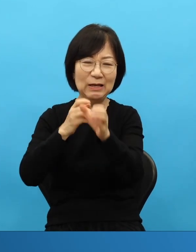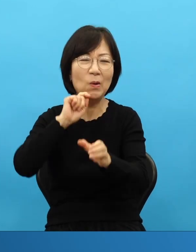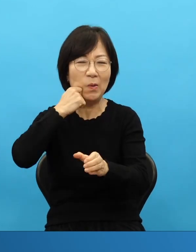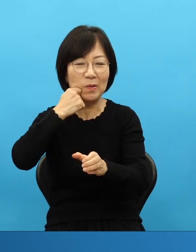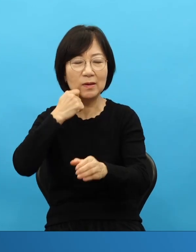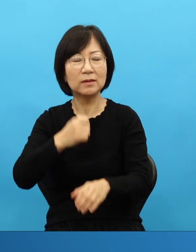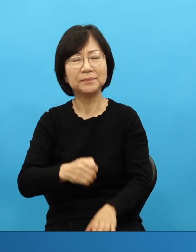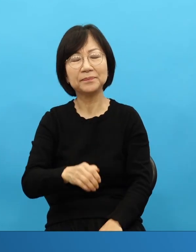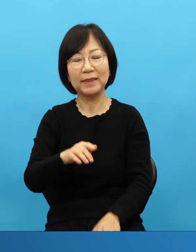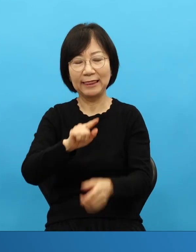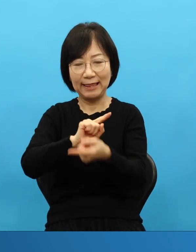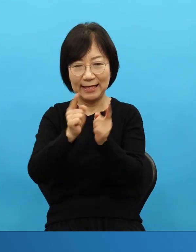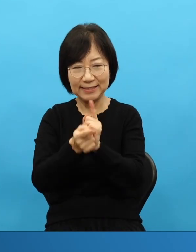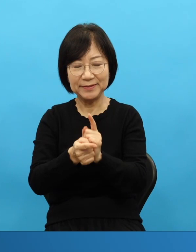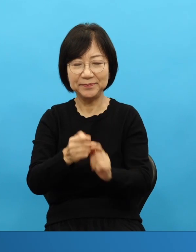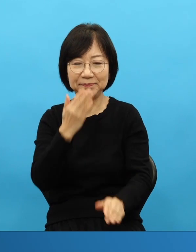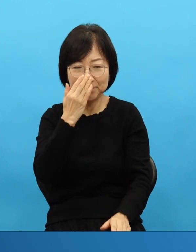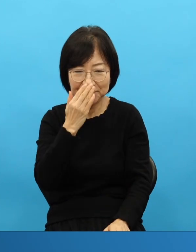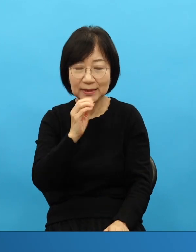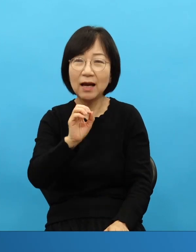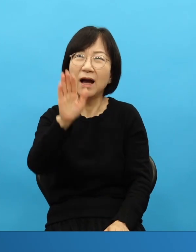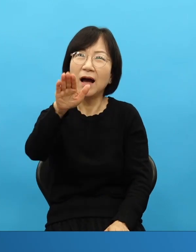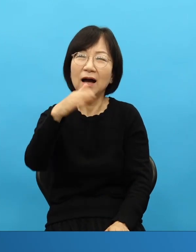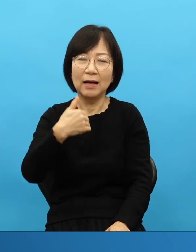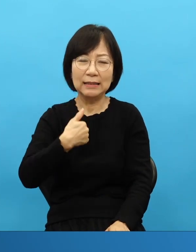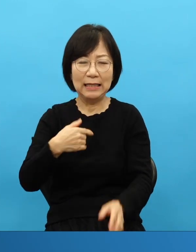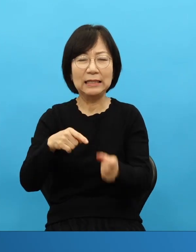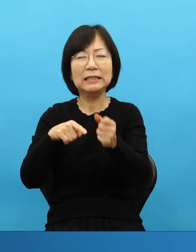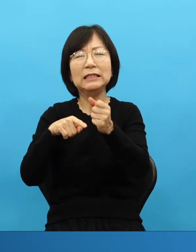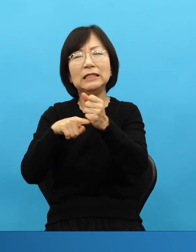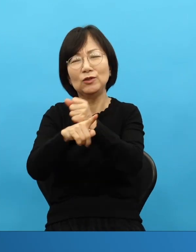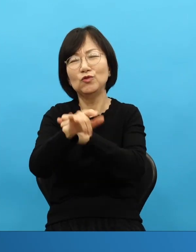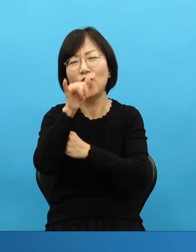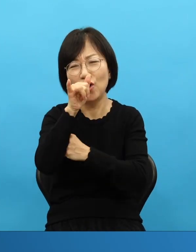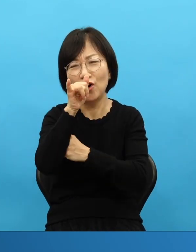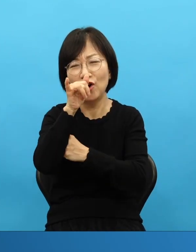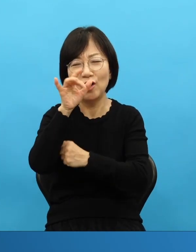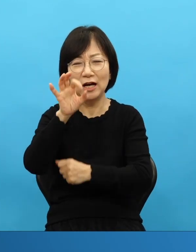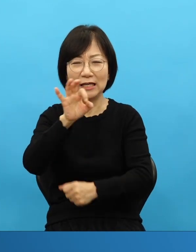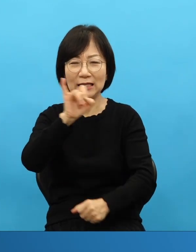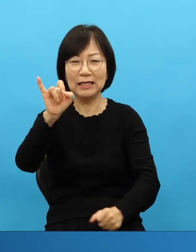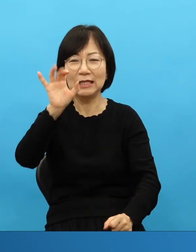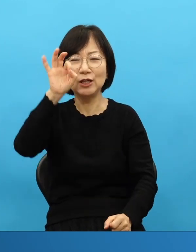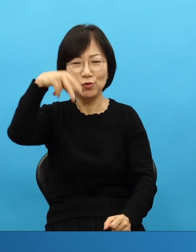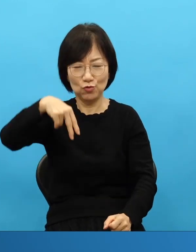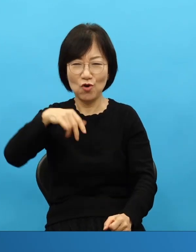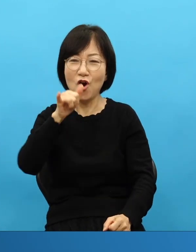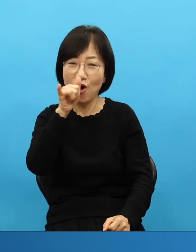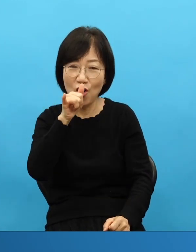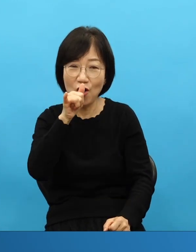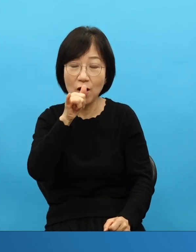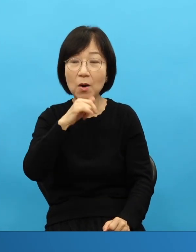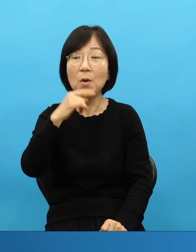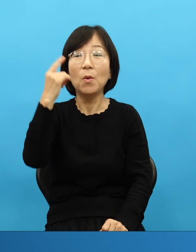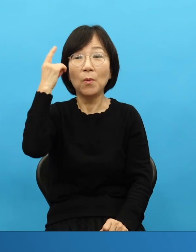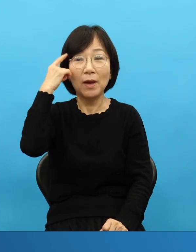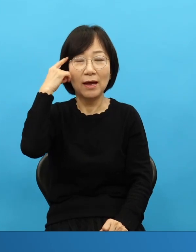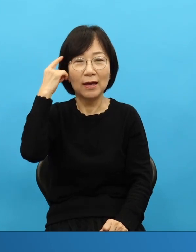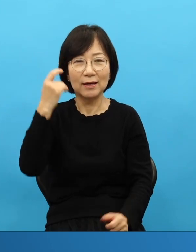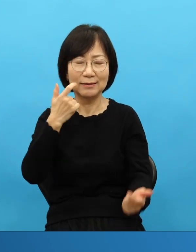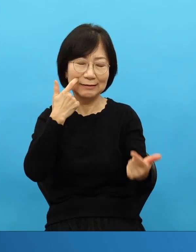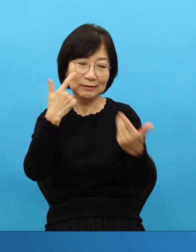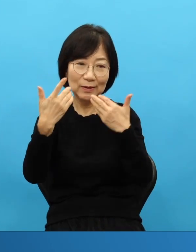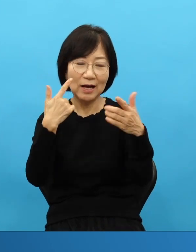이유가 없겠습니까? Why would I not have a cause? 그 말밖에 할 게 없어요. That's the only thing he could say to his brothers. 언약이 정확해야 돼요. You have to